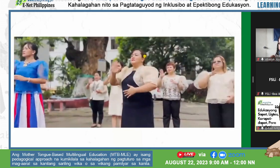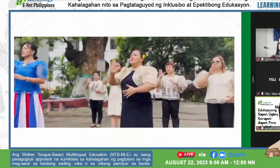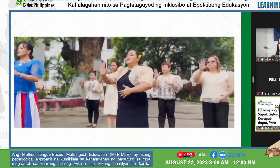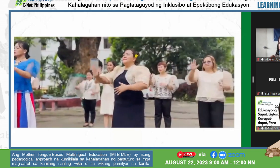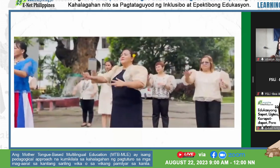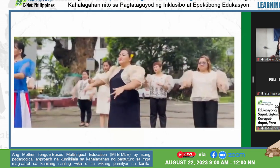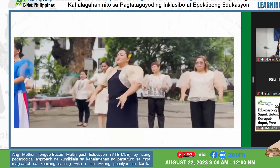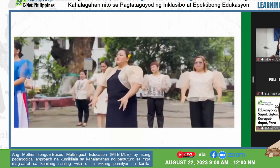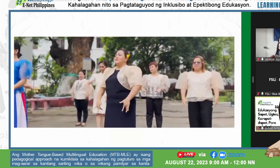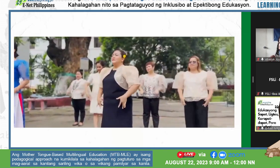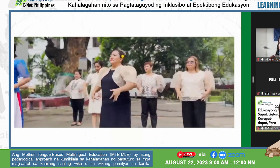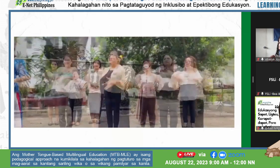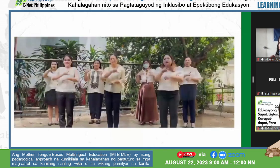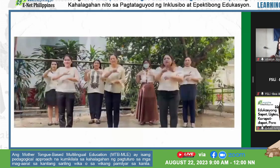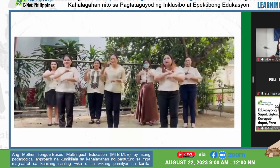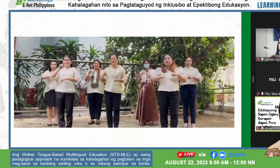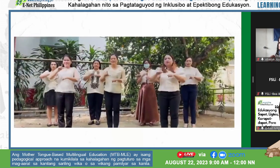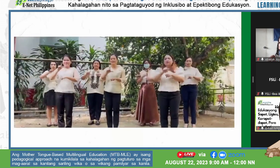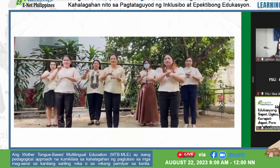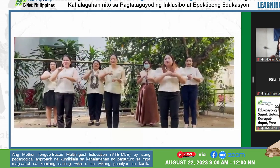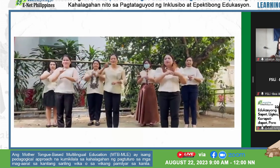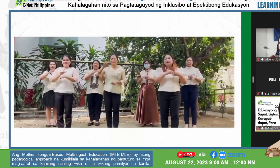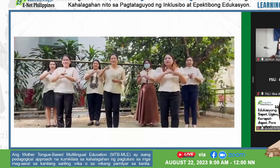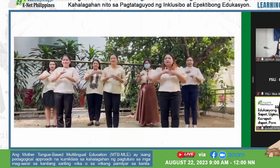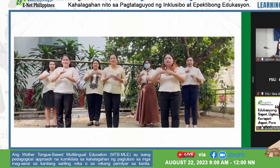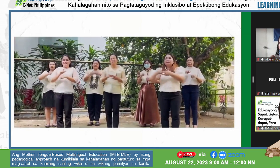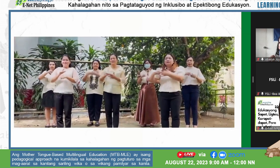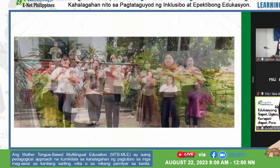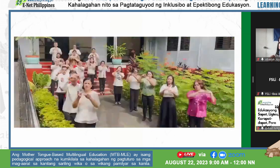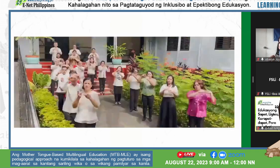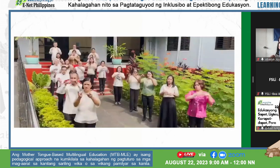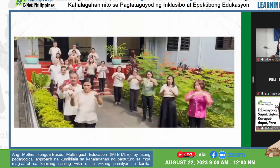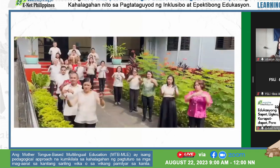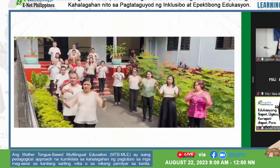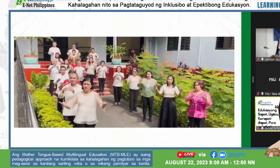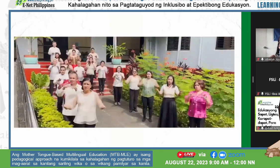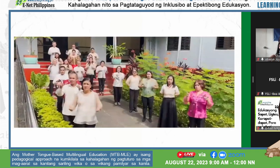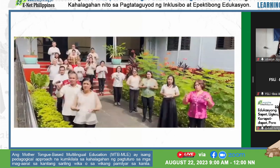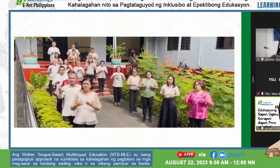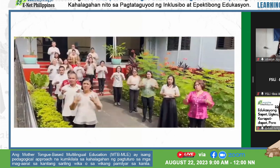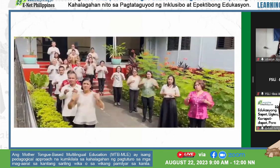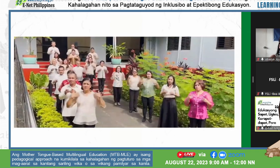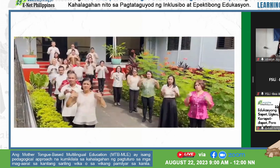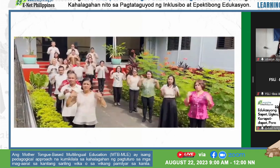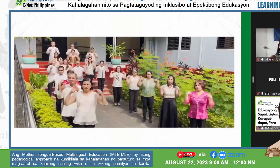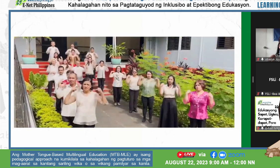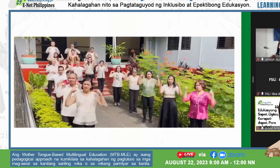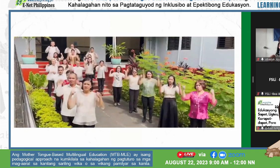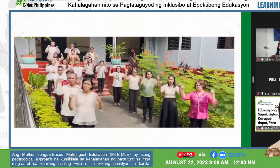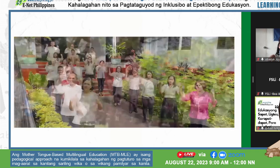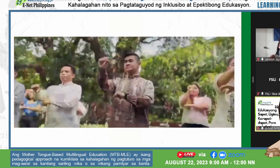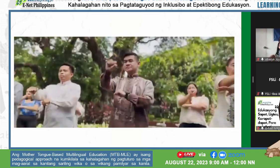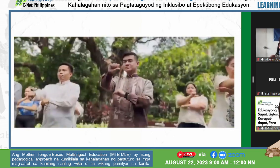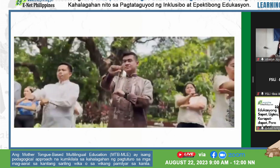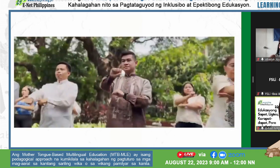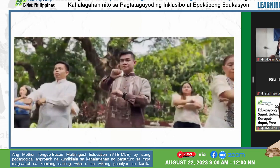mo'y buhay. Lupang hinirang, kuya't ka ng magiting,